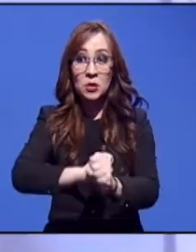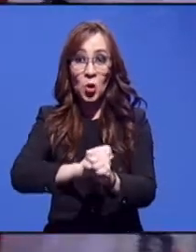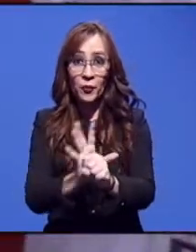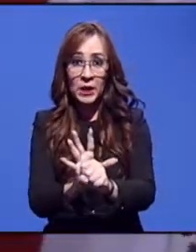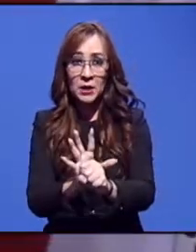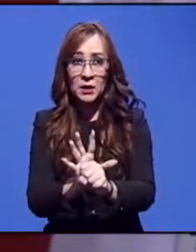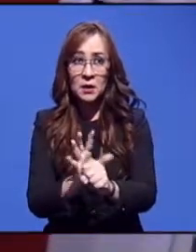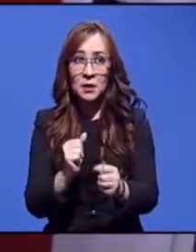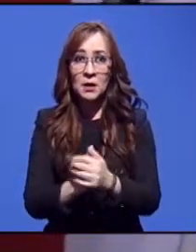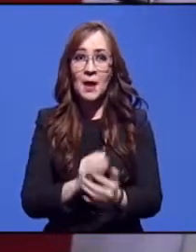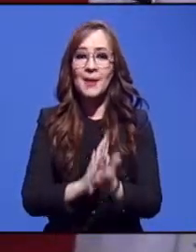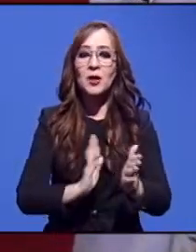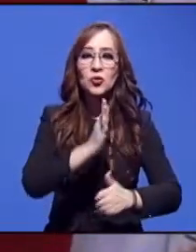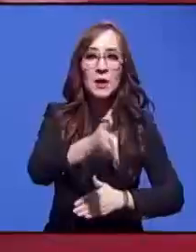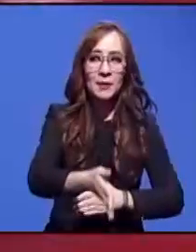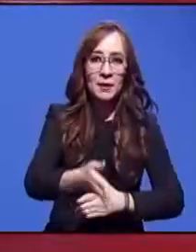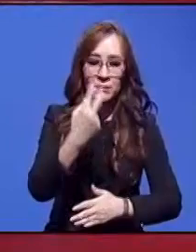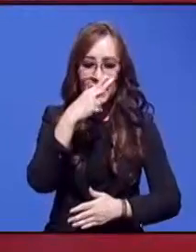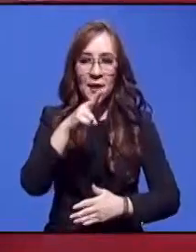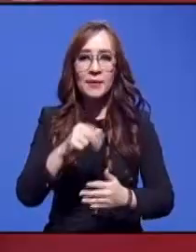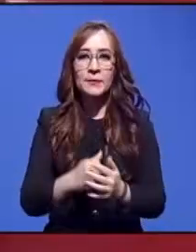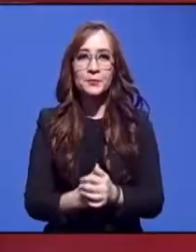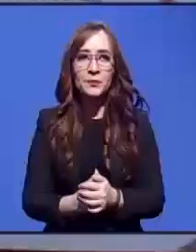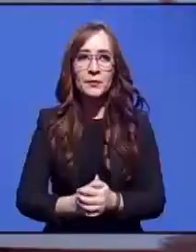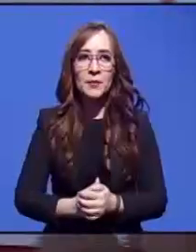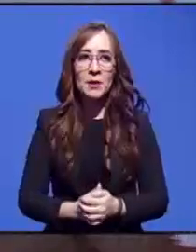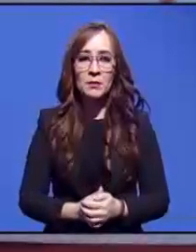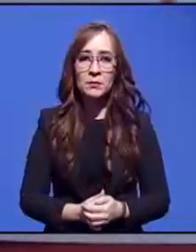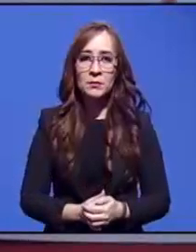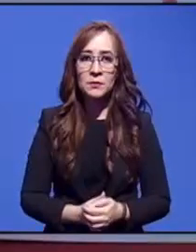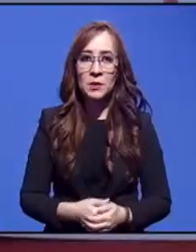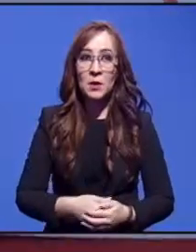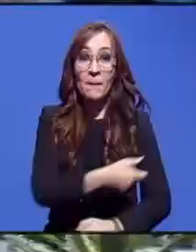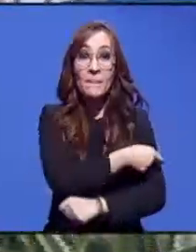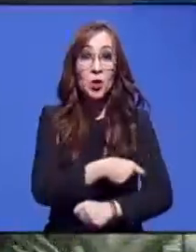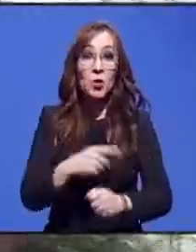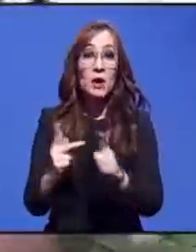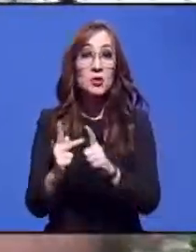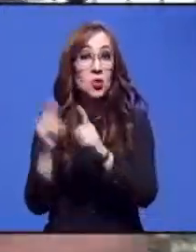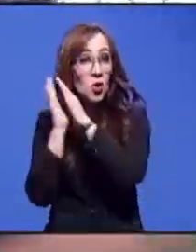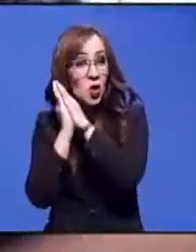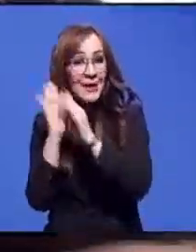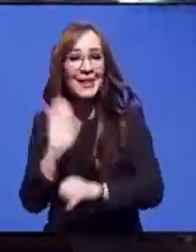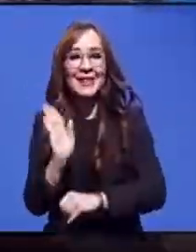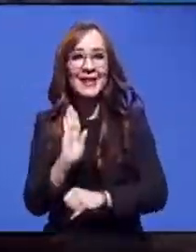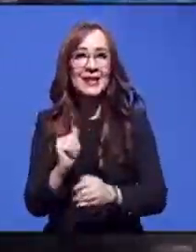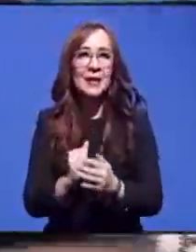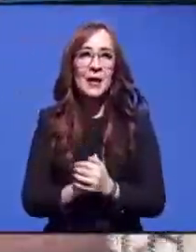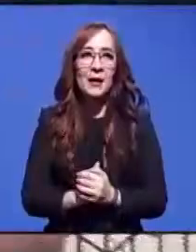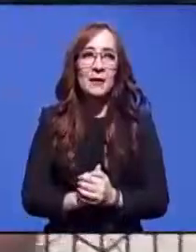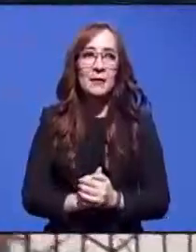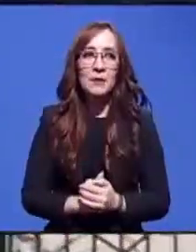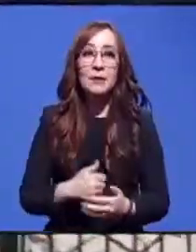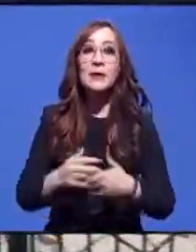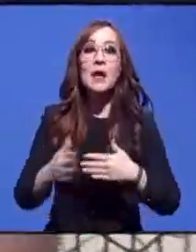kota. Pihak manajemen hotel mengaku tidak keberatan atas hukuman penutupan paksa. Bapak, kita ikuti peraturannya aja,